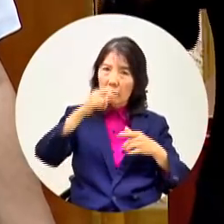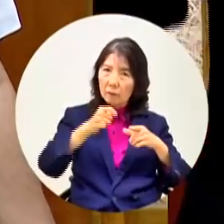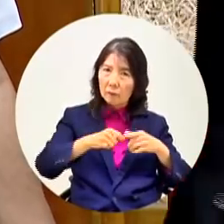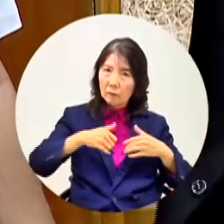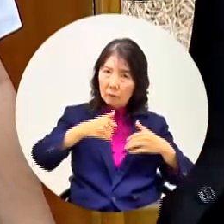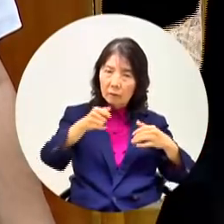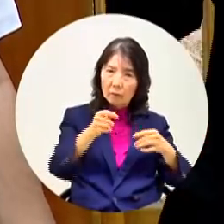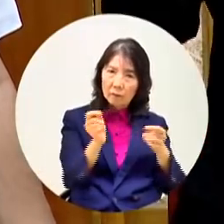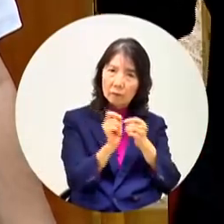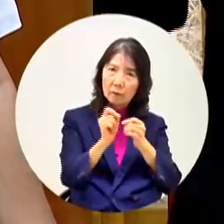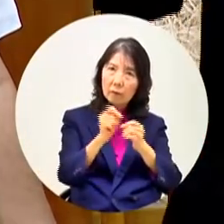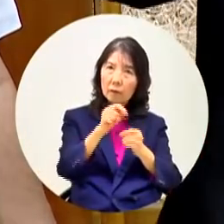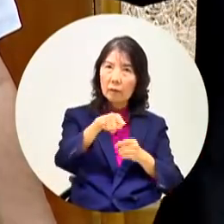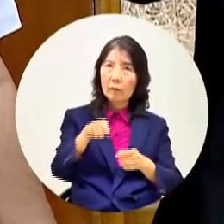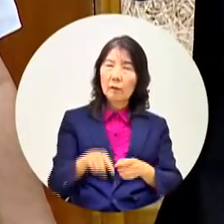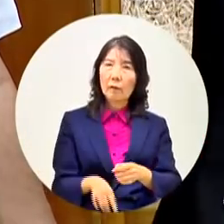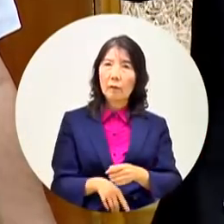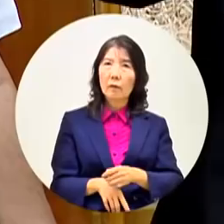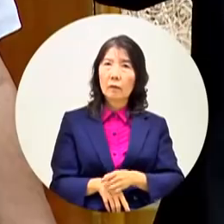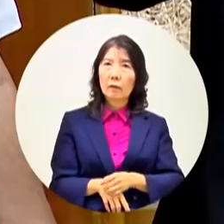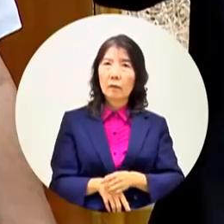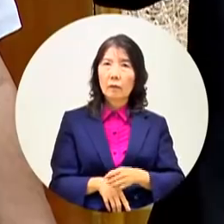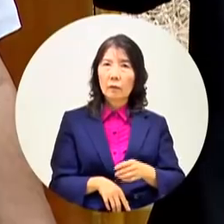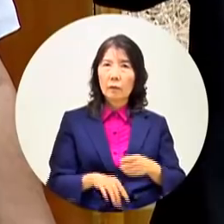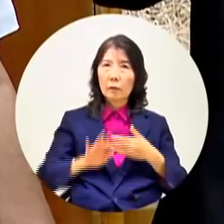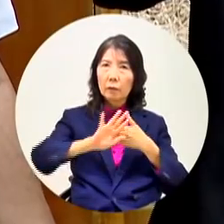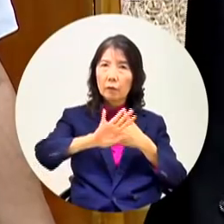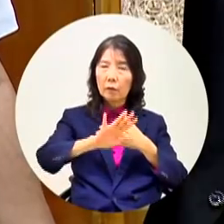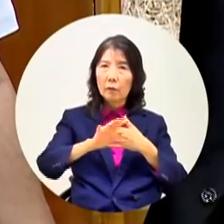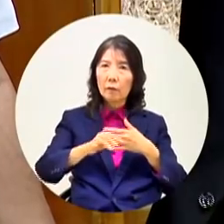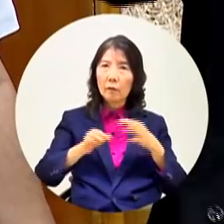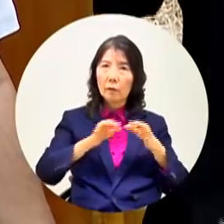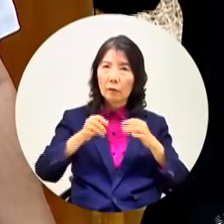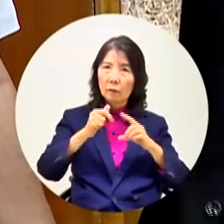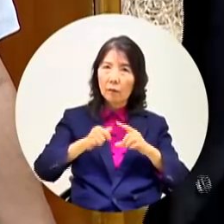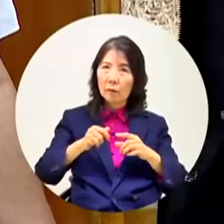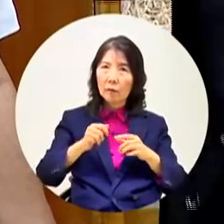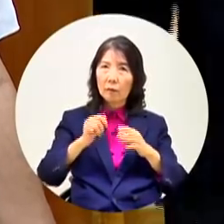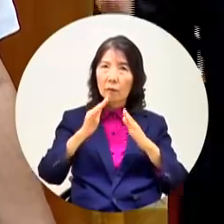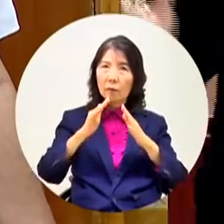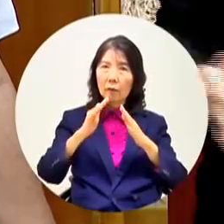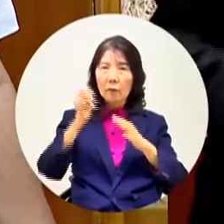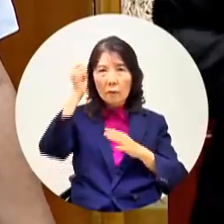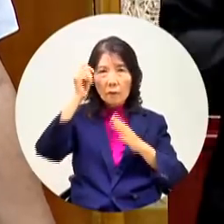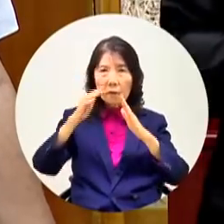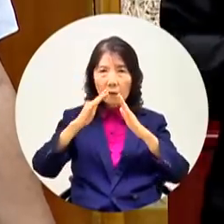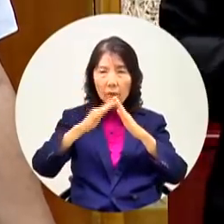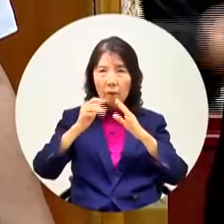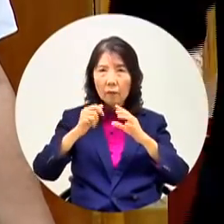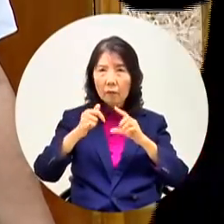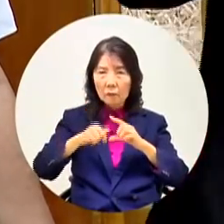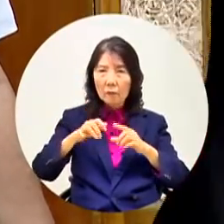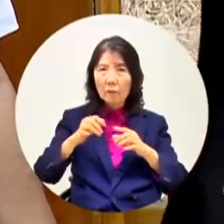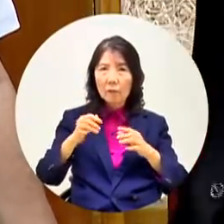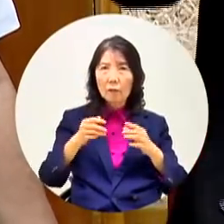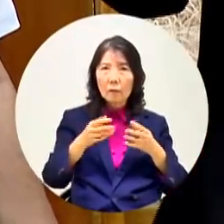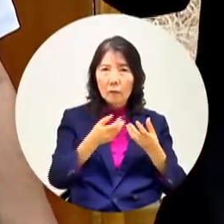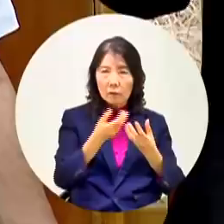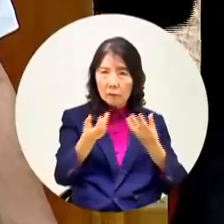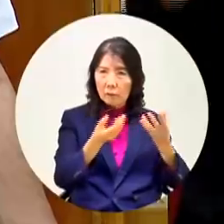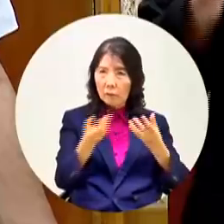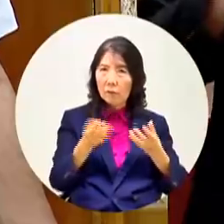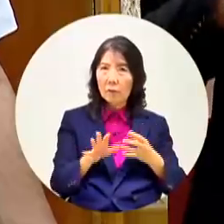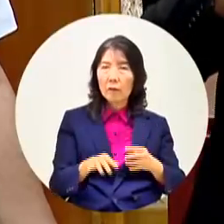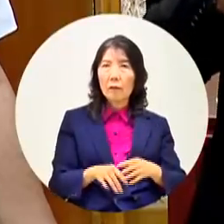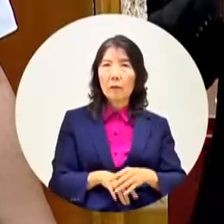遐吼，因为阮这原底是外口的一挂商业区、主体区入来分的嘛，改划入来这整体开发区内底，啊，所以来分